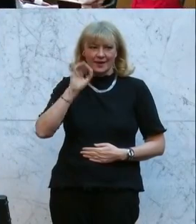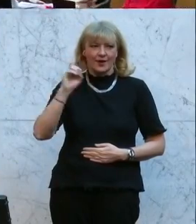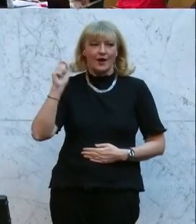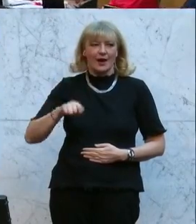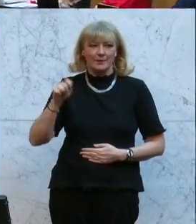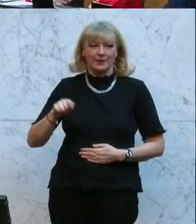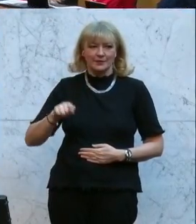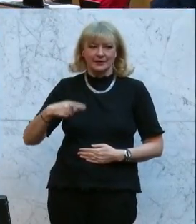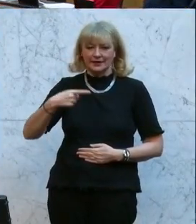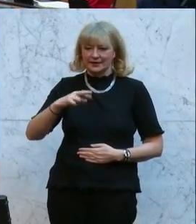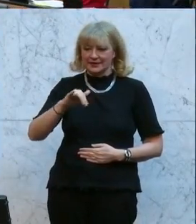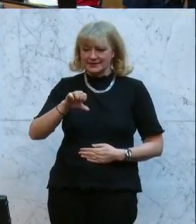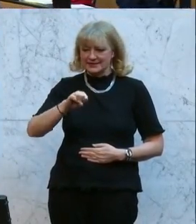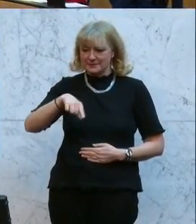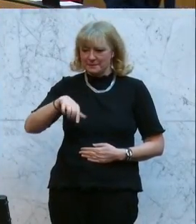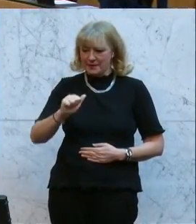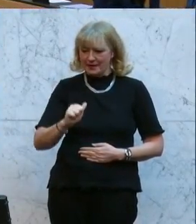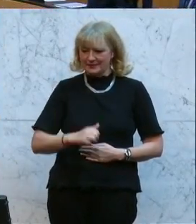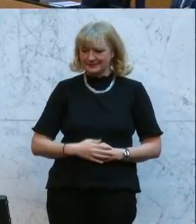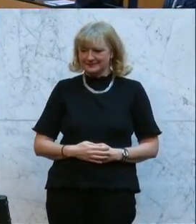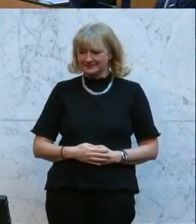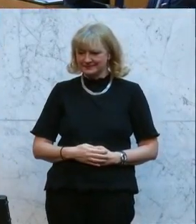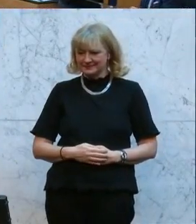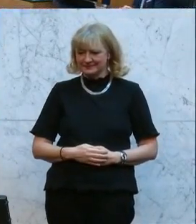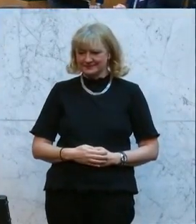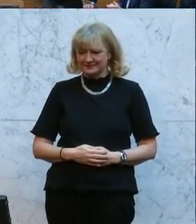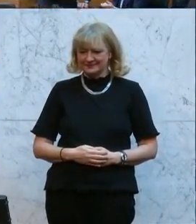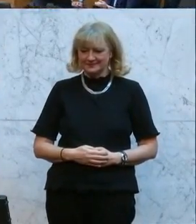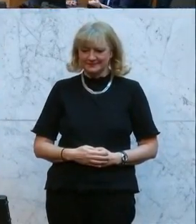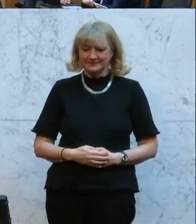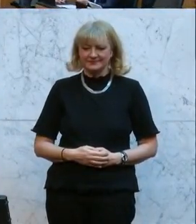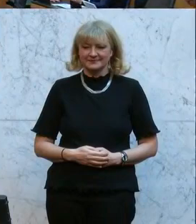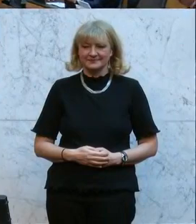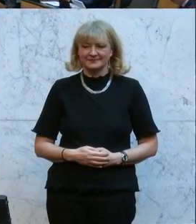ÖVP-Korruptionsuntersuchungsausschuss ist die nächste, Stefanie Crisper.